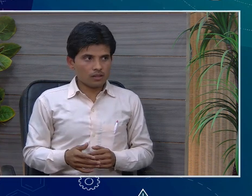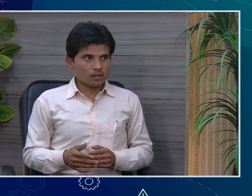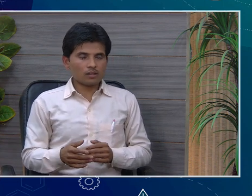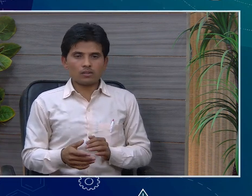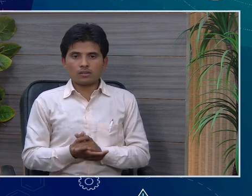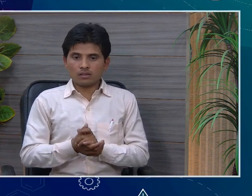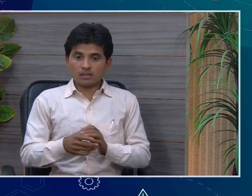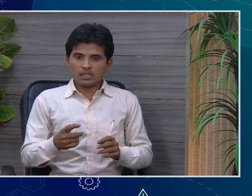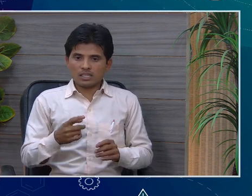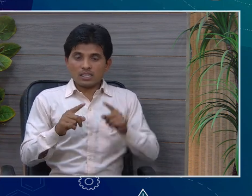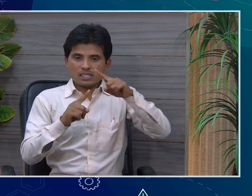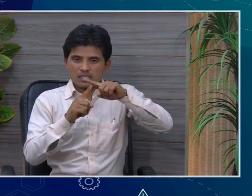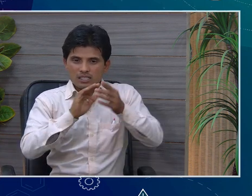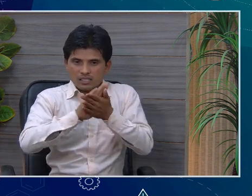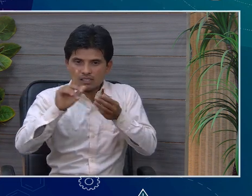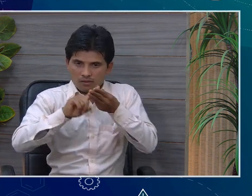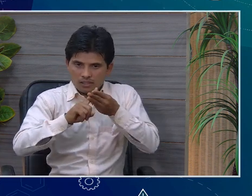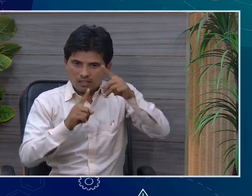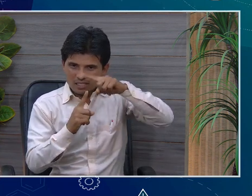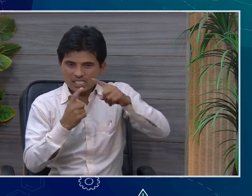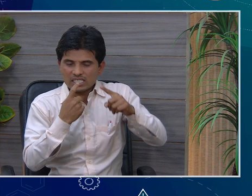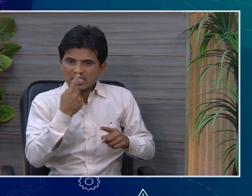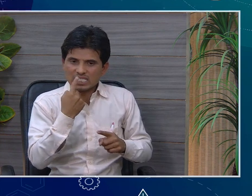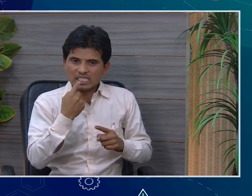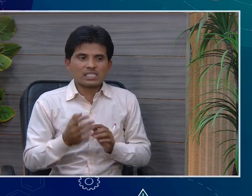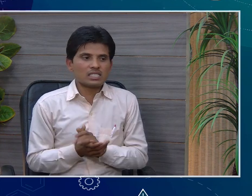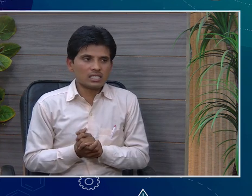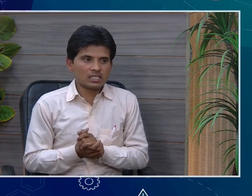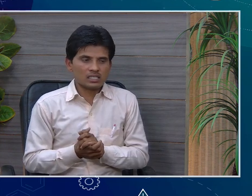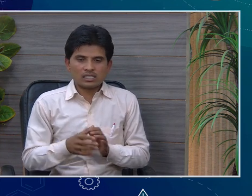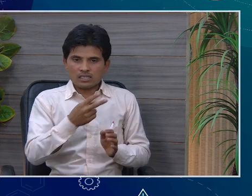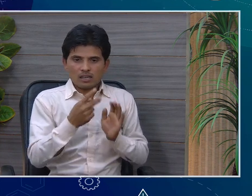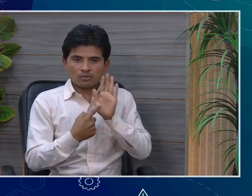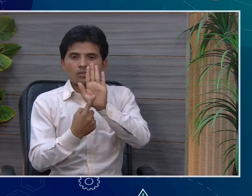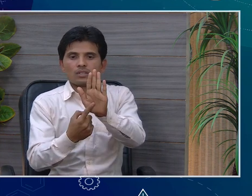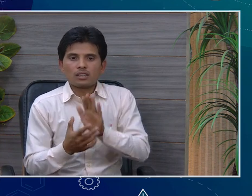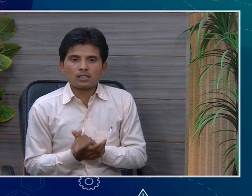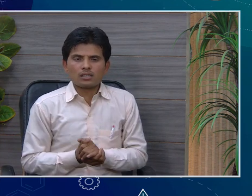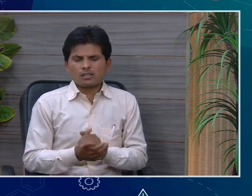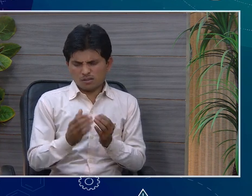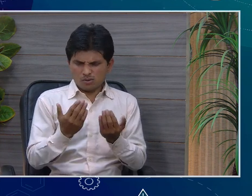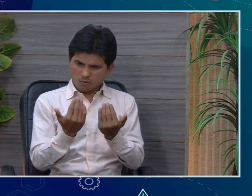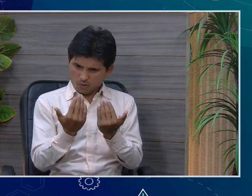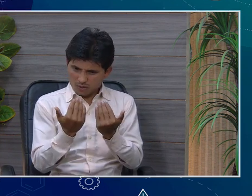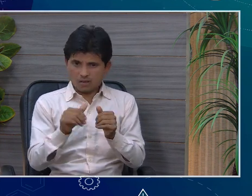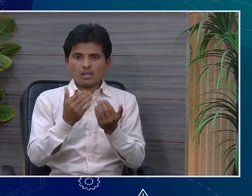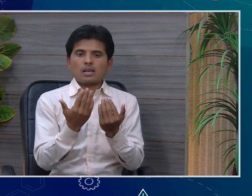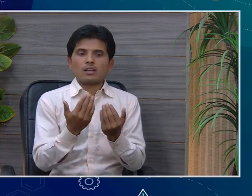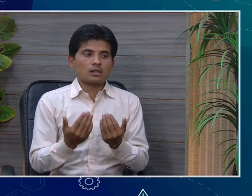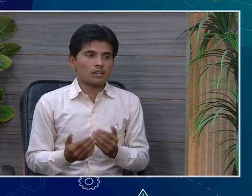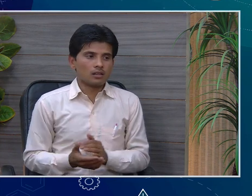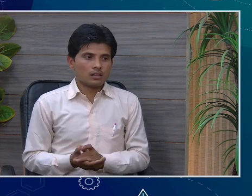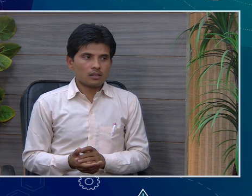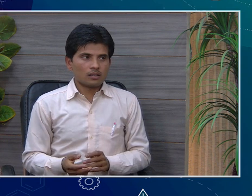प्रति पड़ेगा लेकिन दांत का स्ट्रक्चर करने के लिए कुछ मैं एक्चुअली लेकर आया हूं जो कि इसलिए अवेलेबल है तो एल्डेस्ट क्यों ना फटीचर